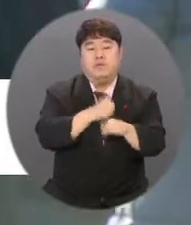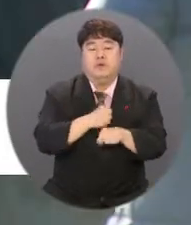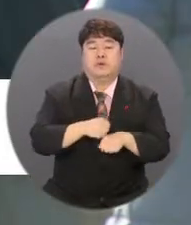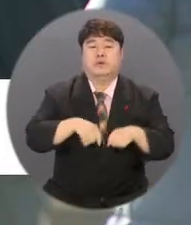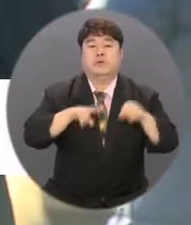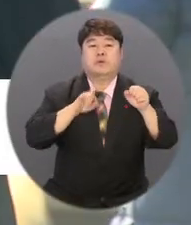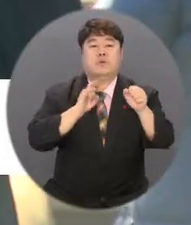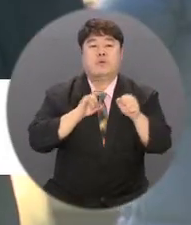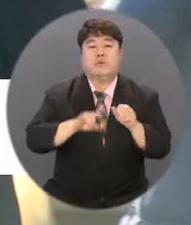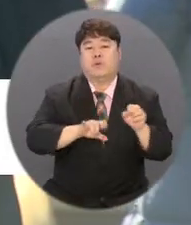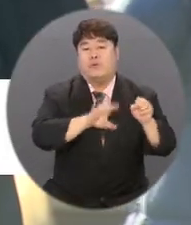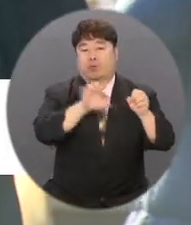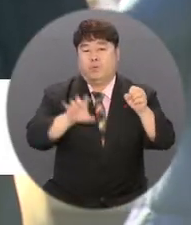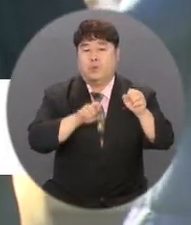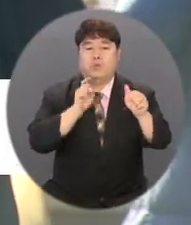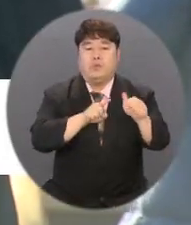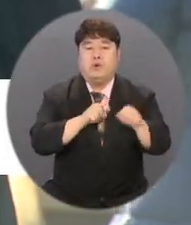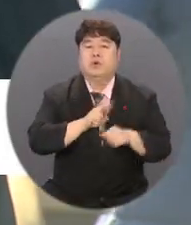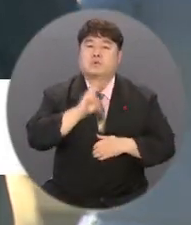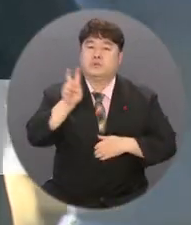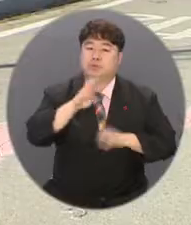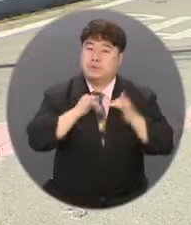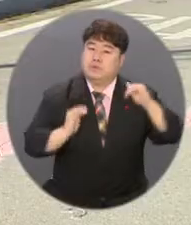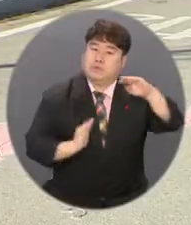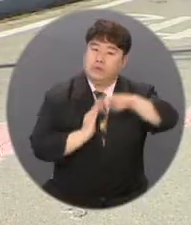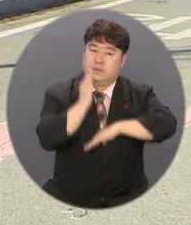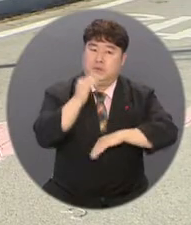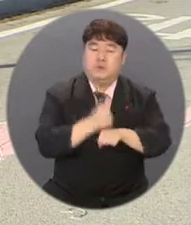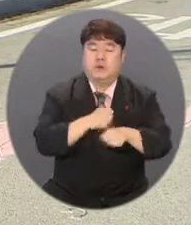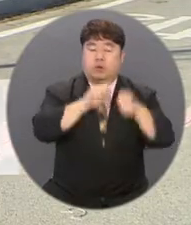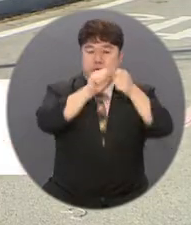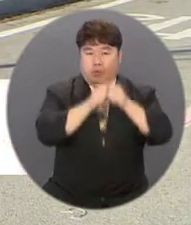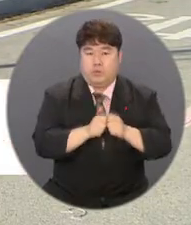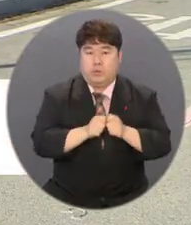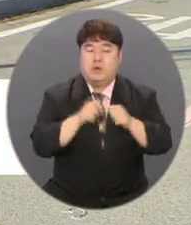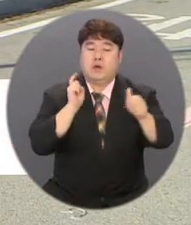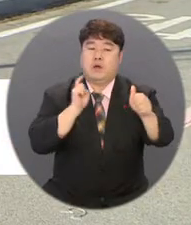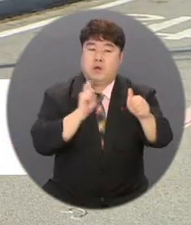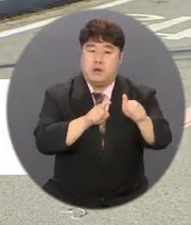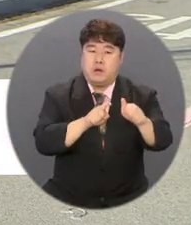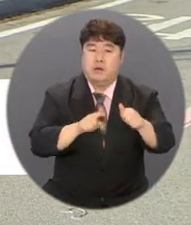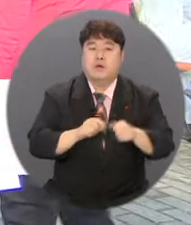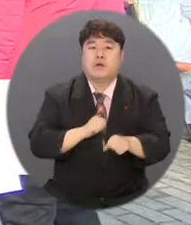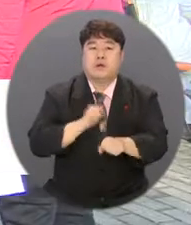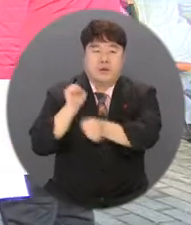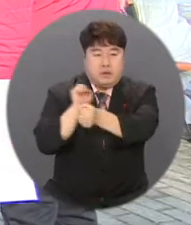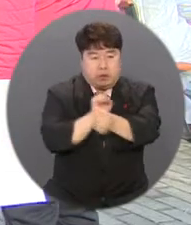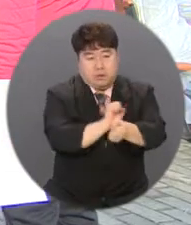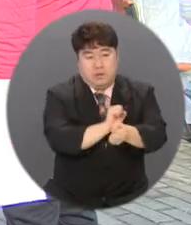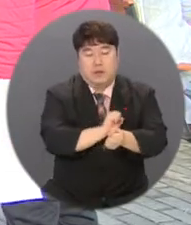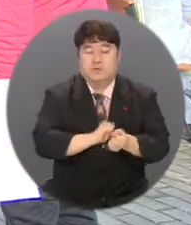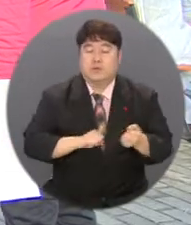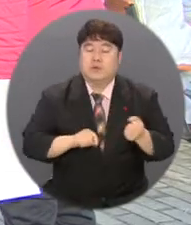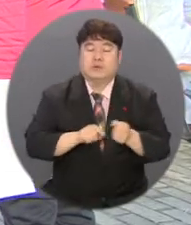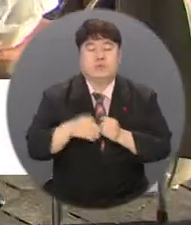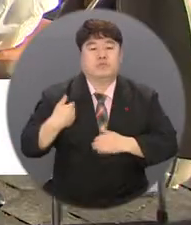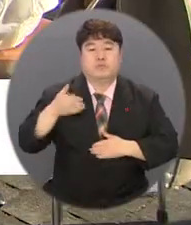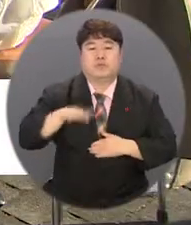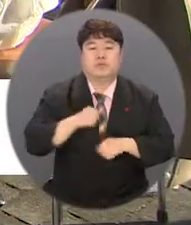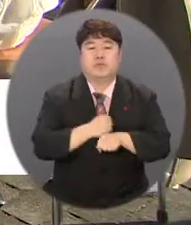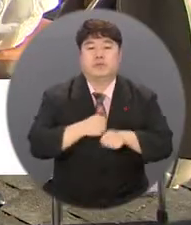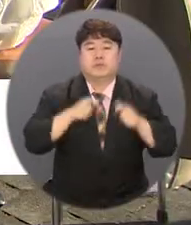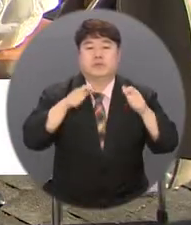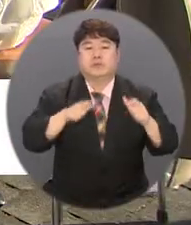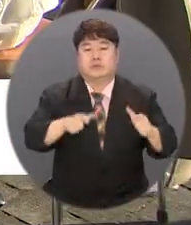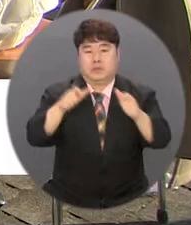오미크론 확진자 규모가 20명을 넘어서 있는 상황. 정확한 감염 경로가 드러나진 않았지만 지역 간 전파 가능성이